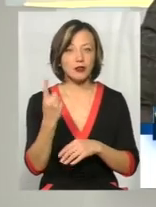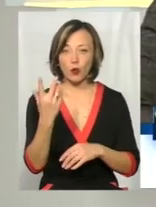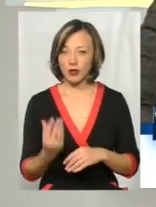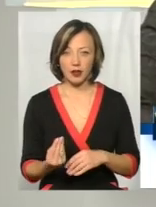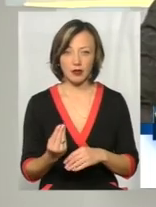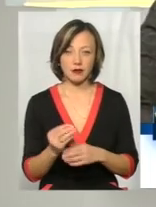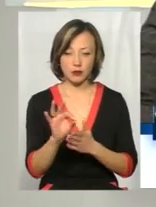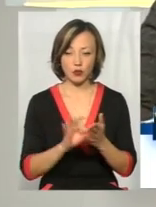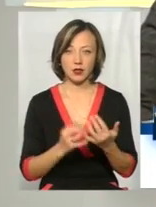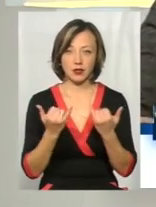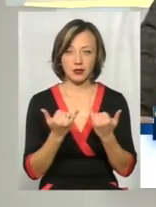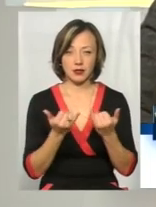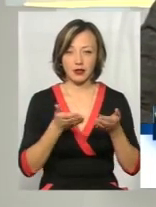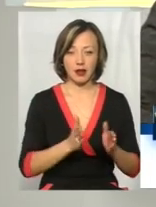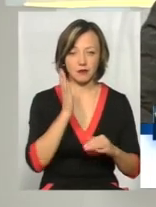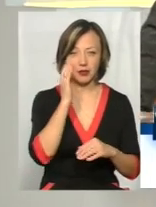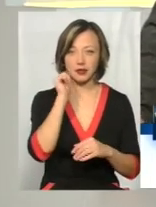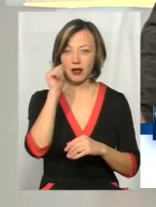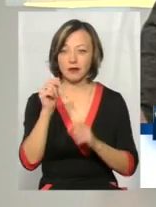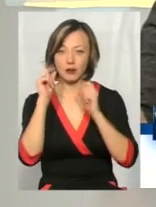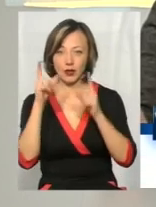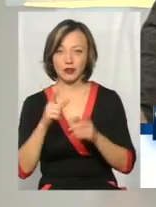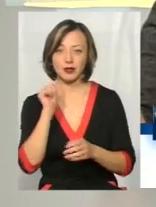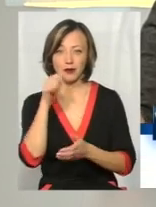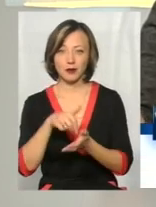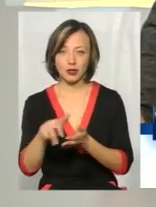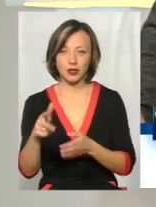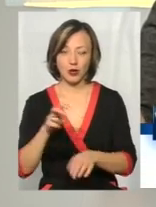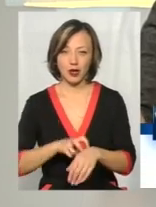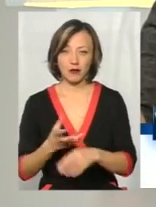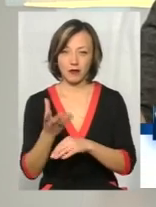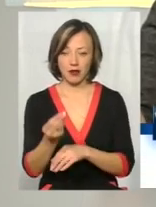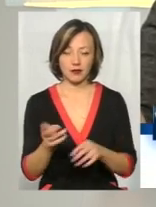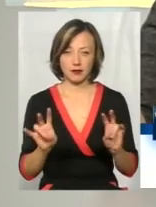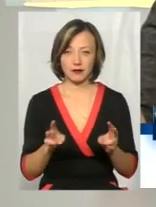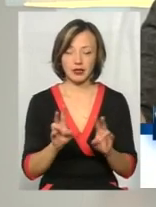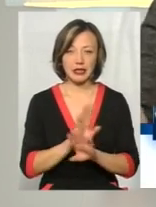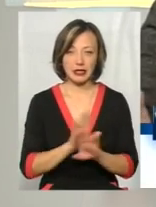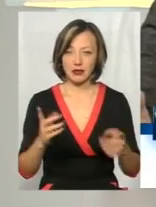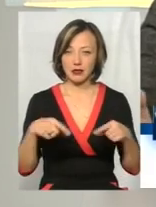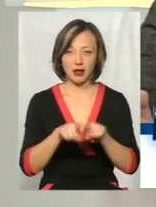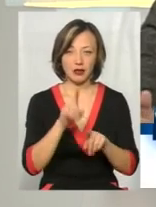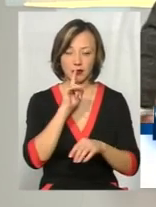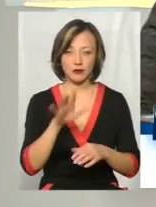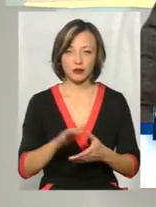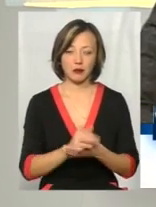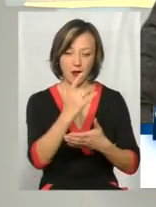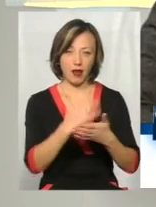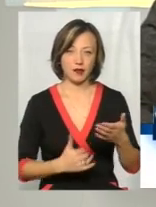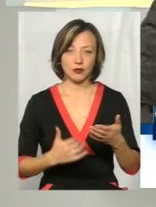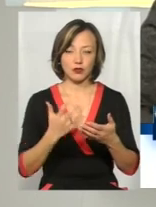ми лягли спати, прокинулися і завтра пішли до лікаря, і вже потрібно платити гроші, і там вже прайс